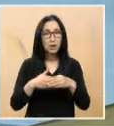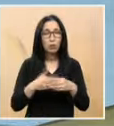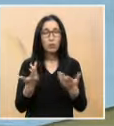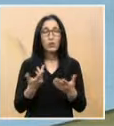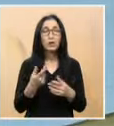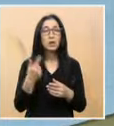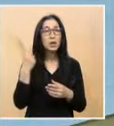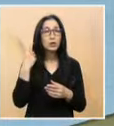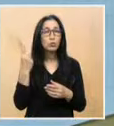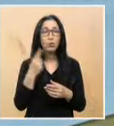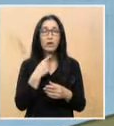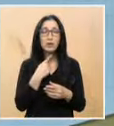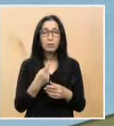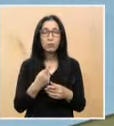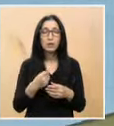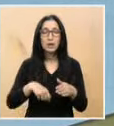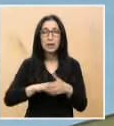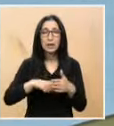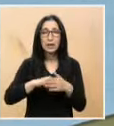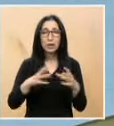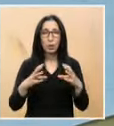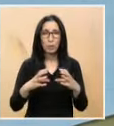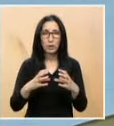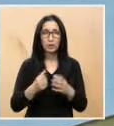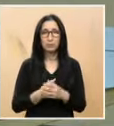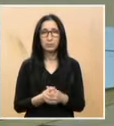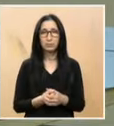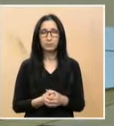да възпроизвеждат звуци, да танцуват и ритат топка.